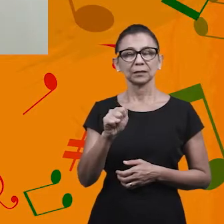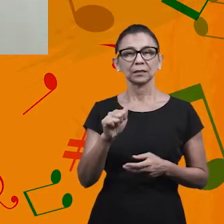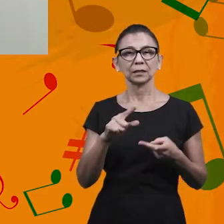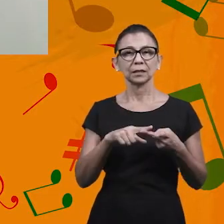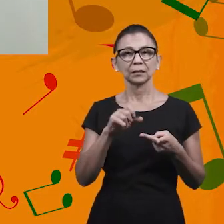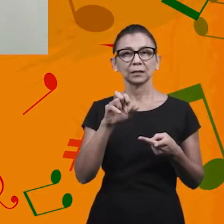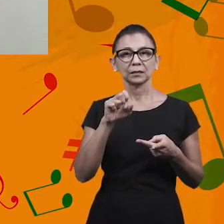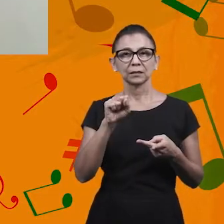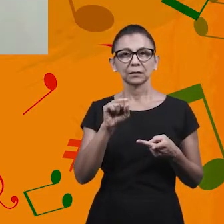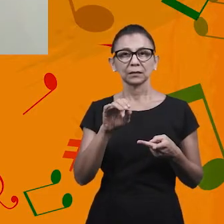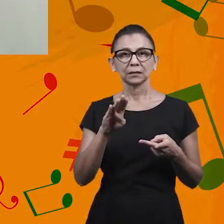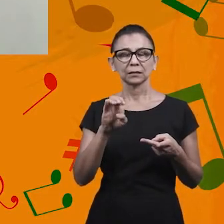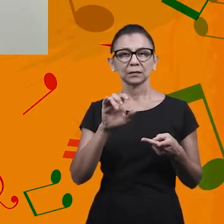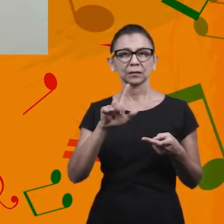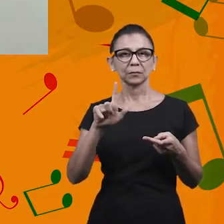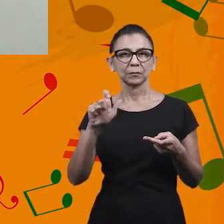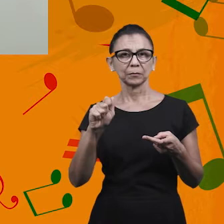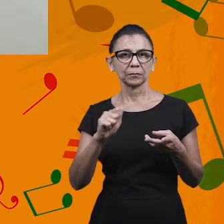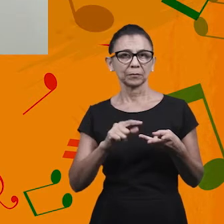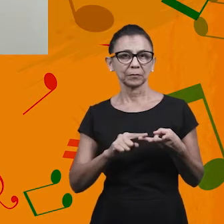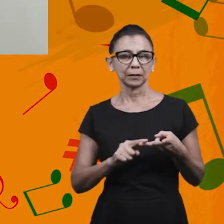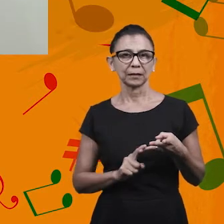no Rio de Janeiro.